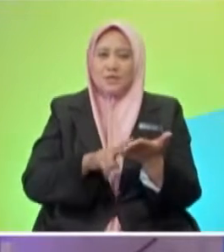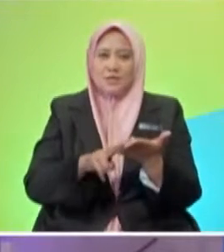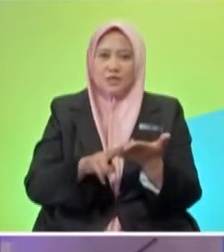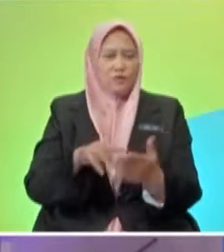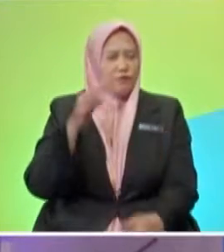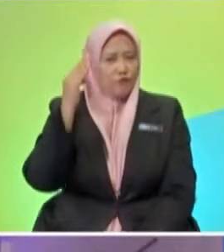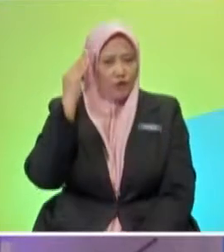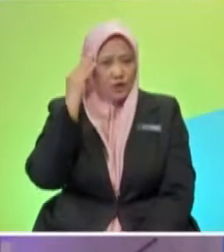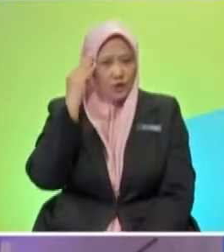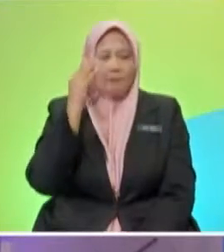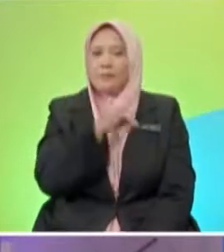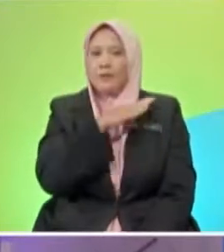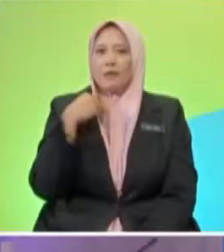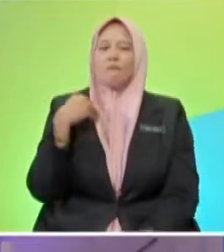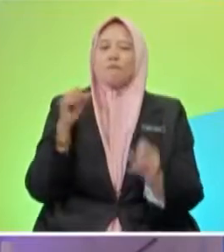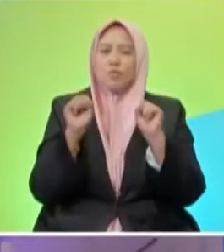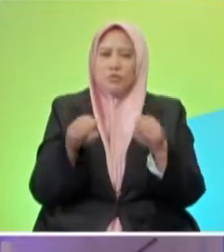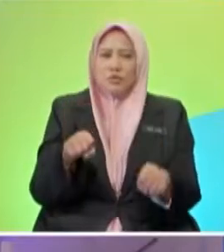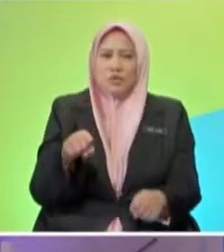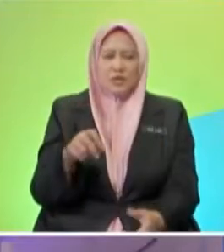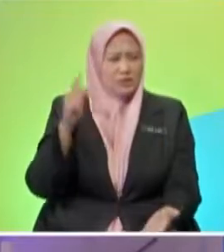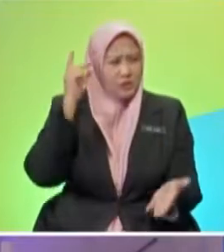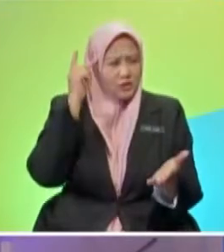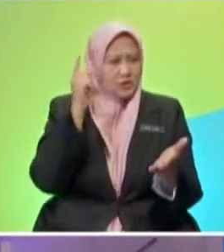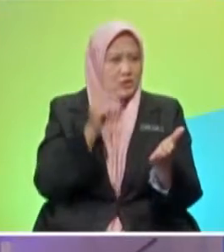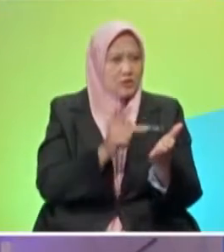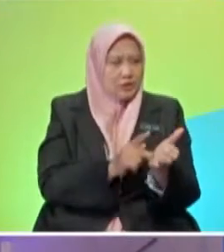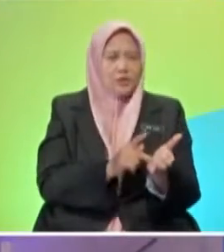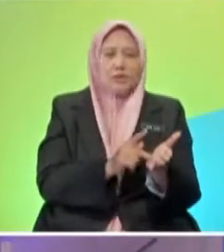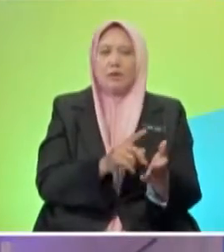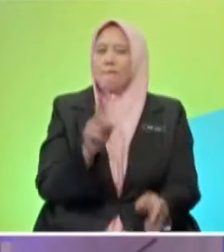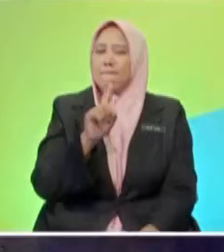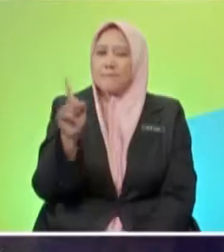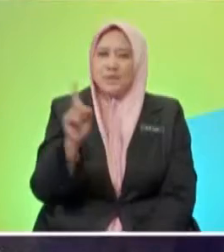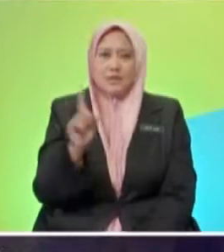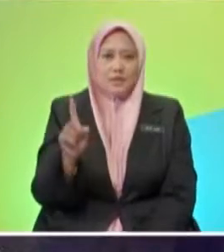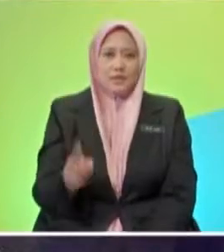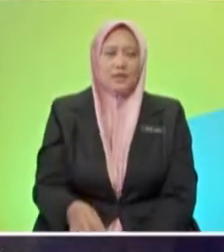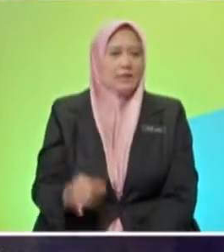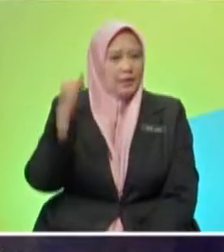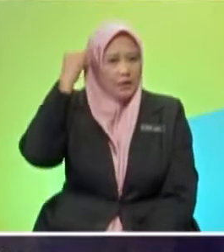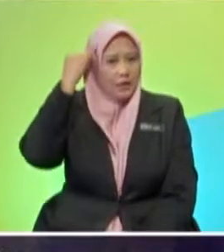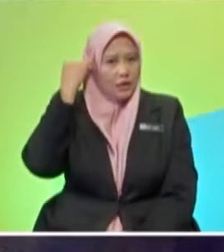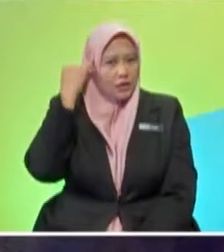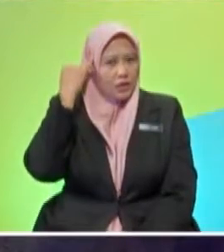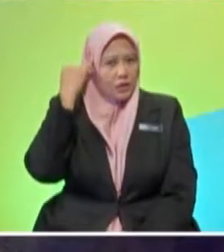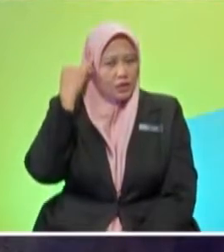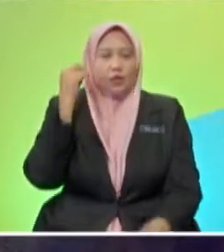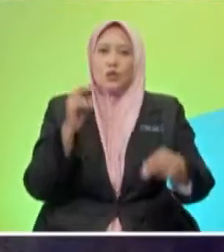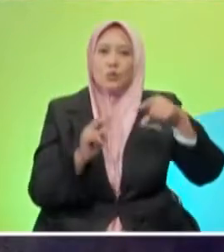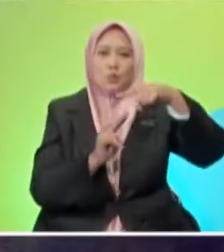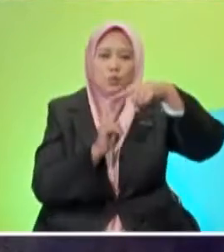pastinya kita boleh mengenal pasti in utama ya masih banyak kenal pasti itu bisa tahu macam mana